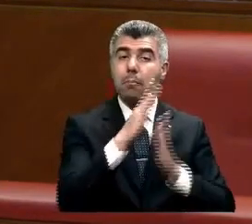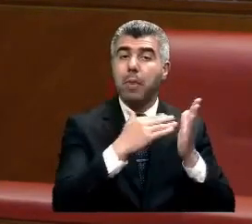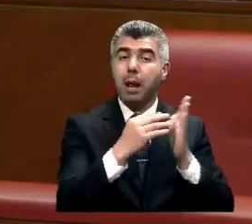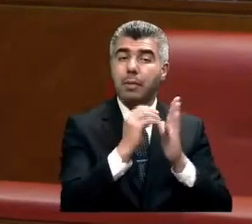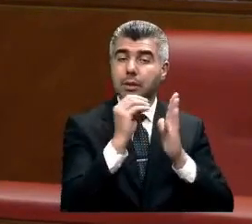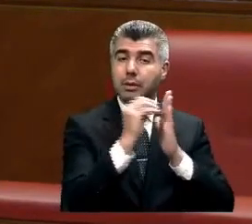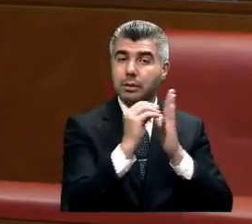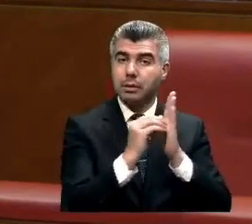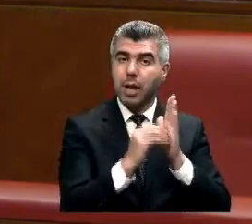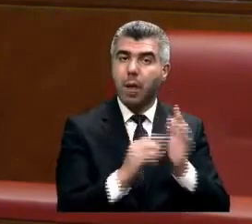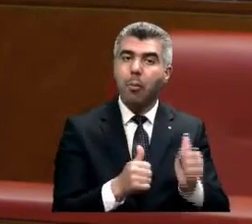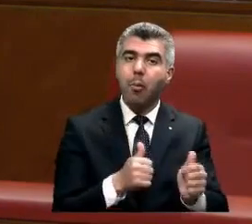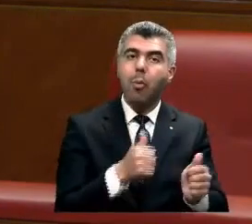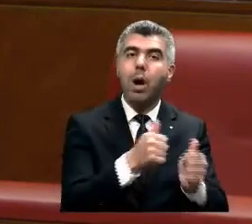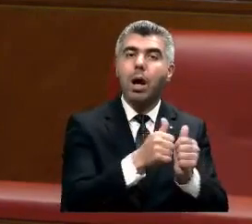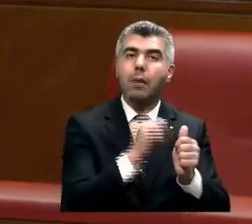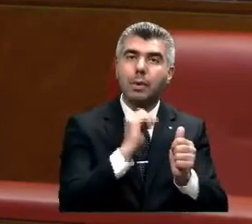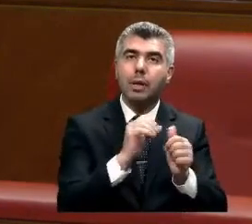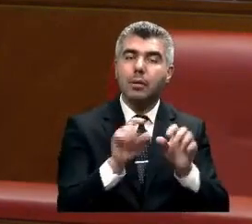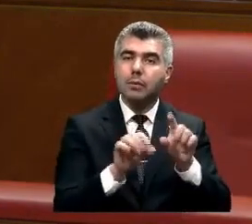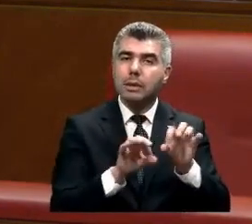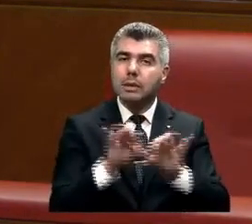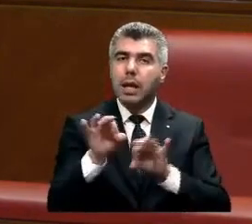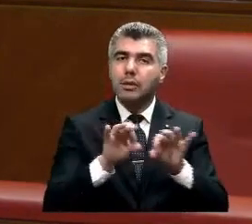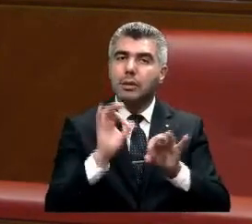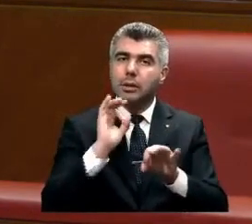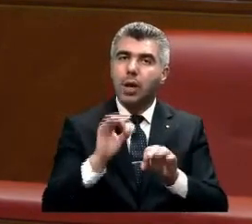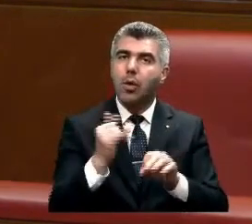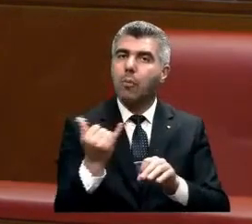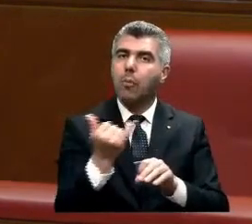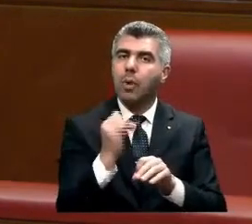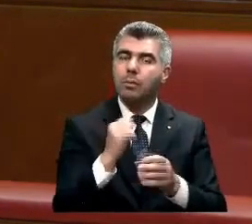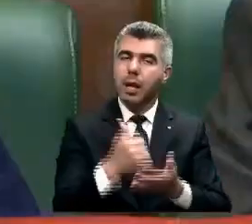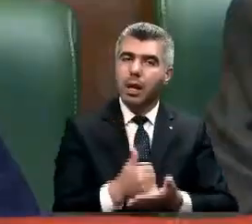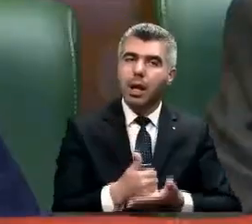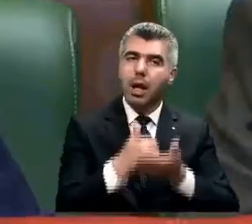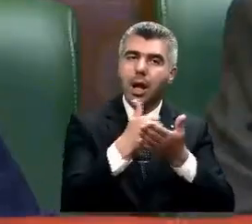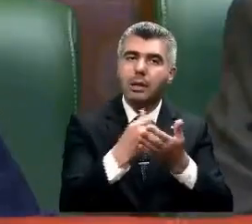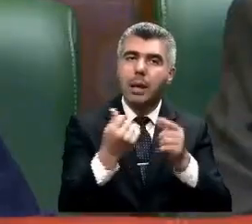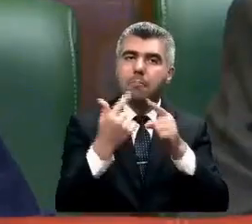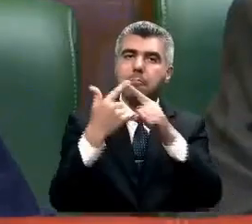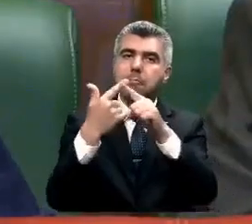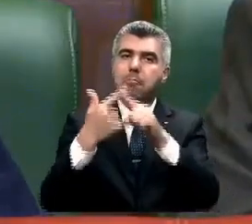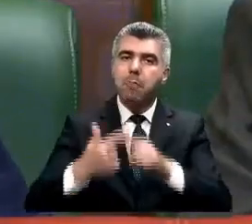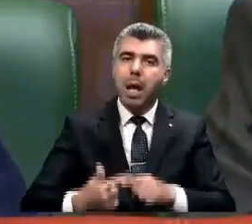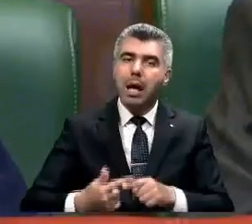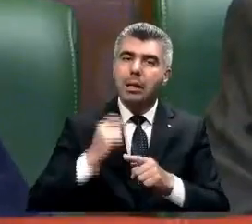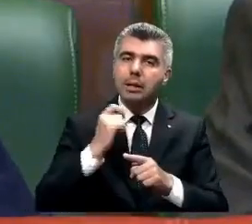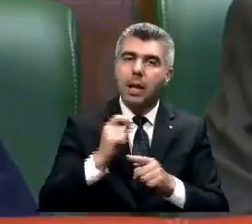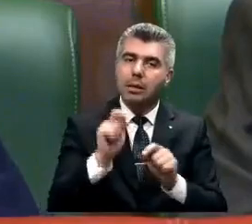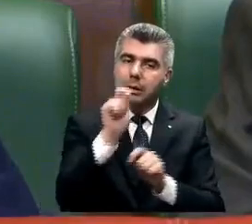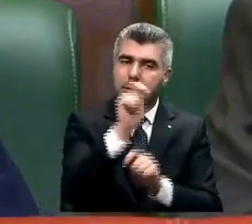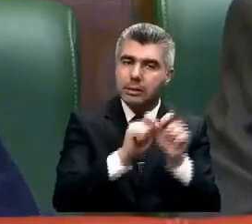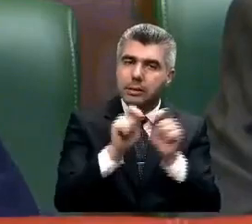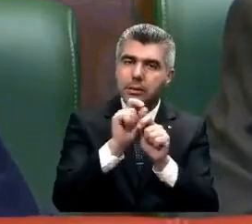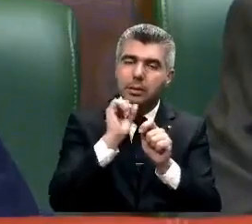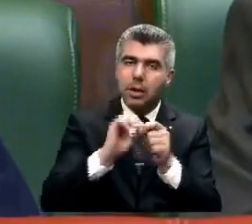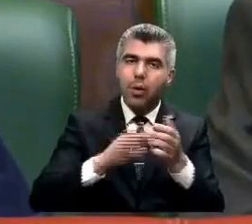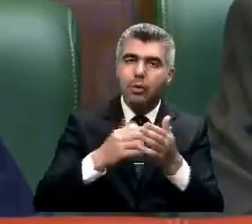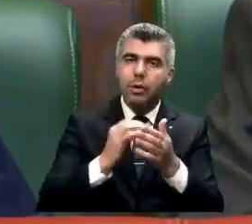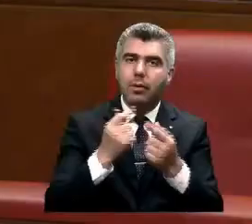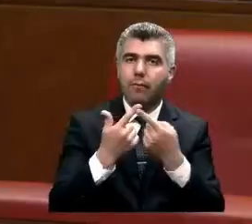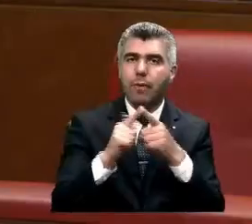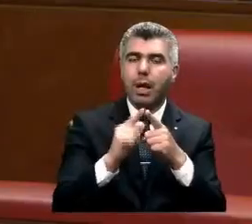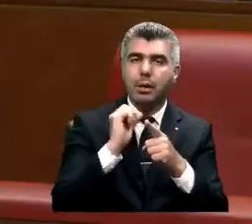الى مواك الصغار والمتوسطين من خلال تقديم دعم مالي وتقني لتمكينهم من تحسين